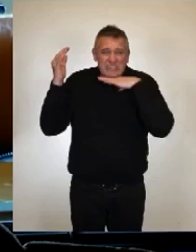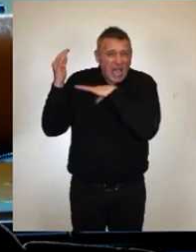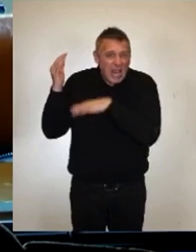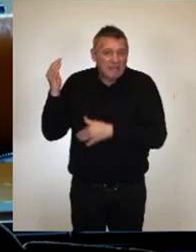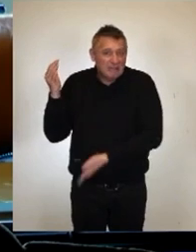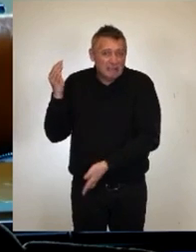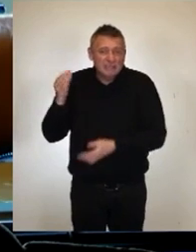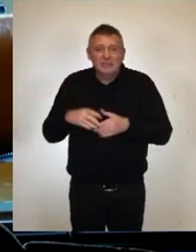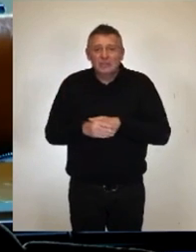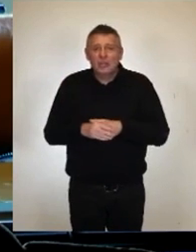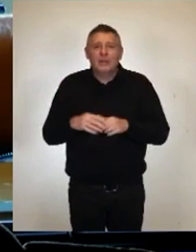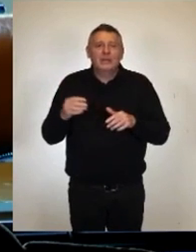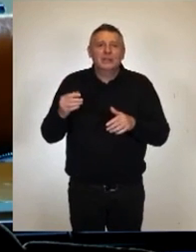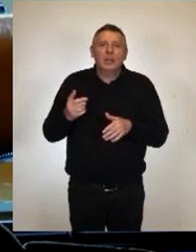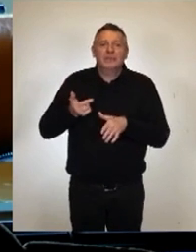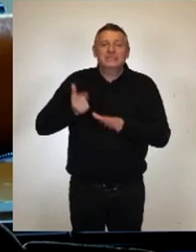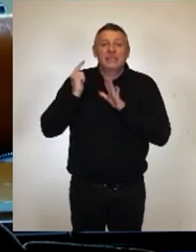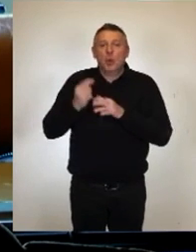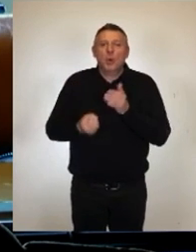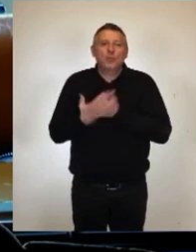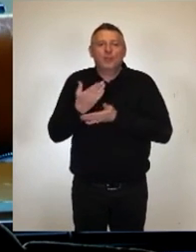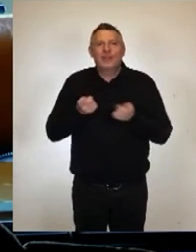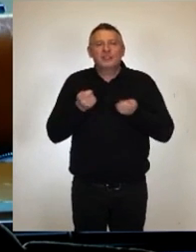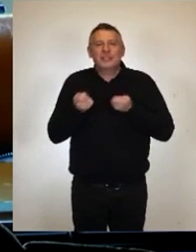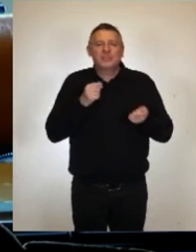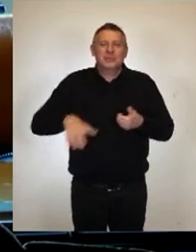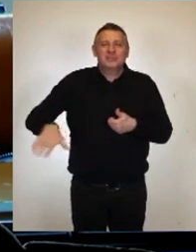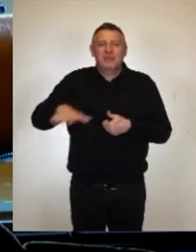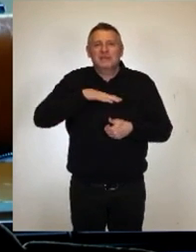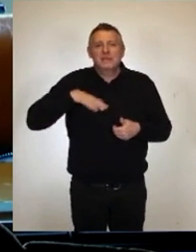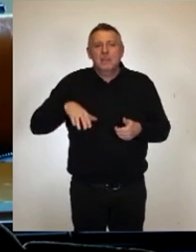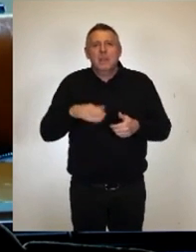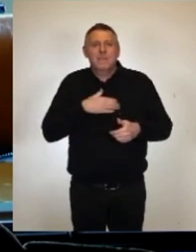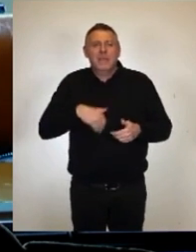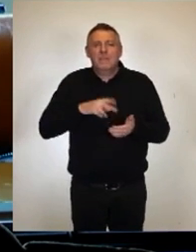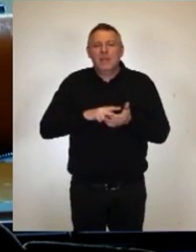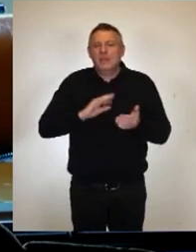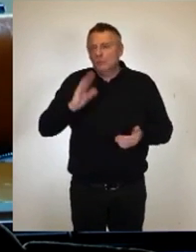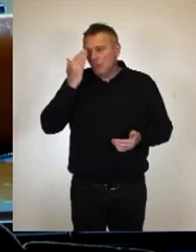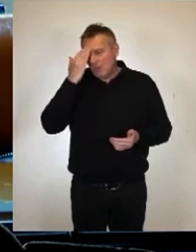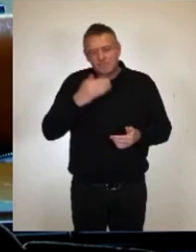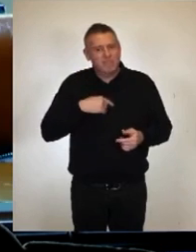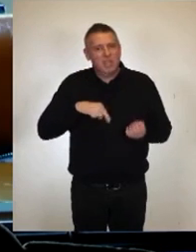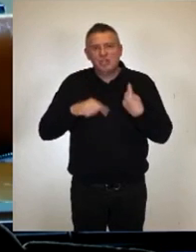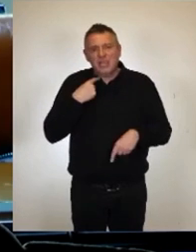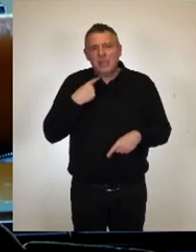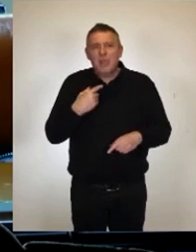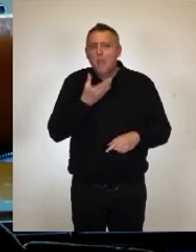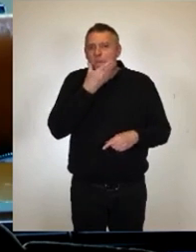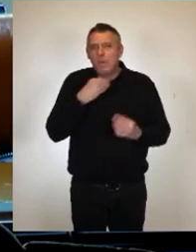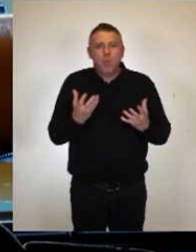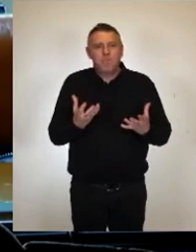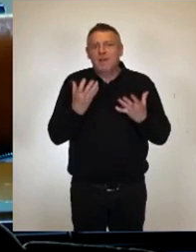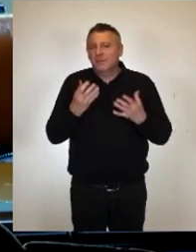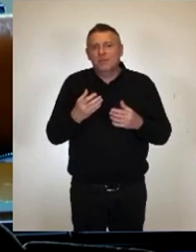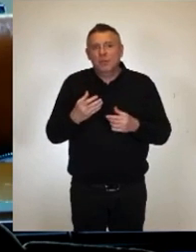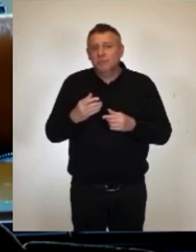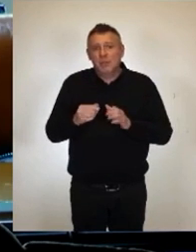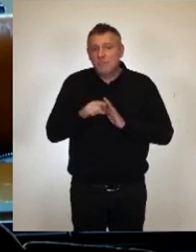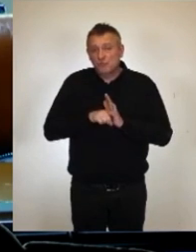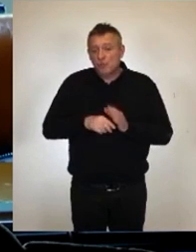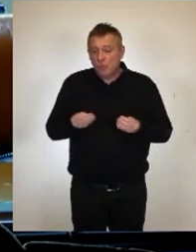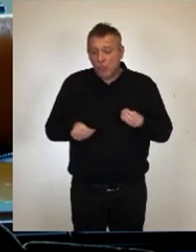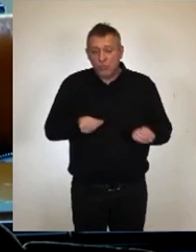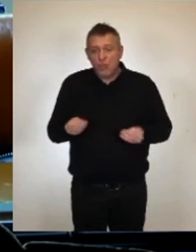lancement en fanfare d'une nouvelle politique de gestion de ces espaces, la mairie de Paris le reconnaît. C'est un échec. Au lieu d'embellir la ville, les mesures prises ont souvent abouti à la